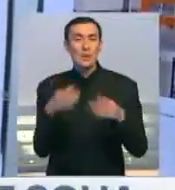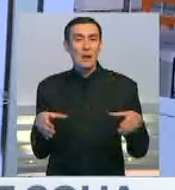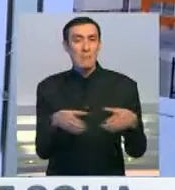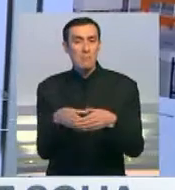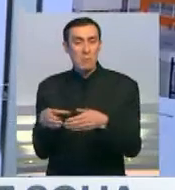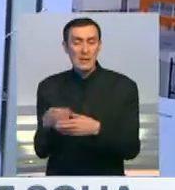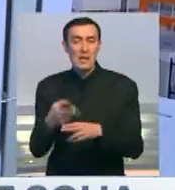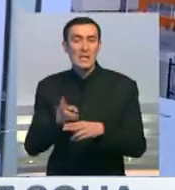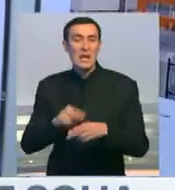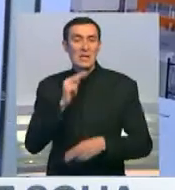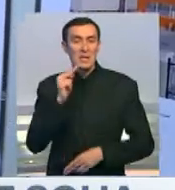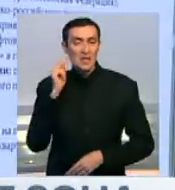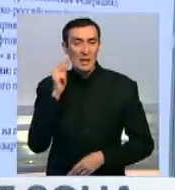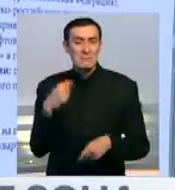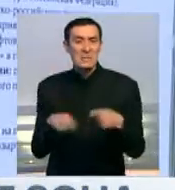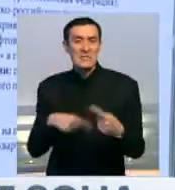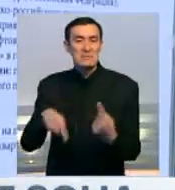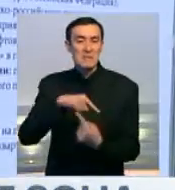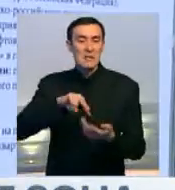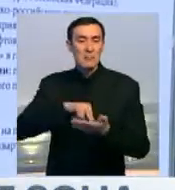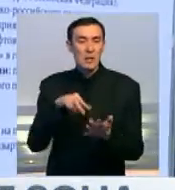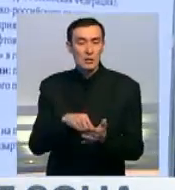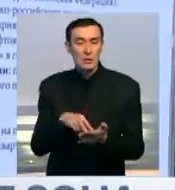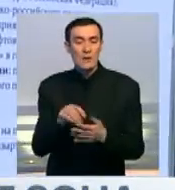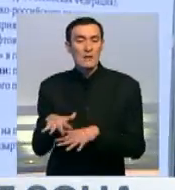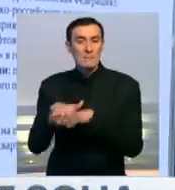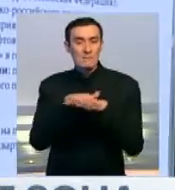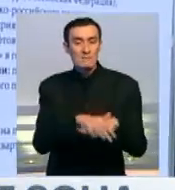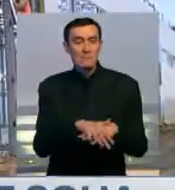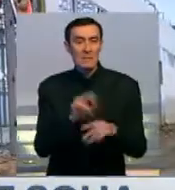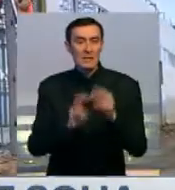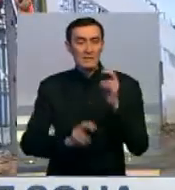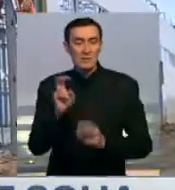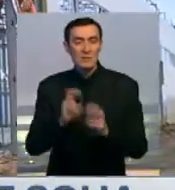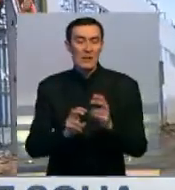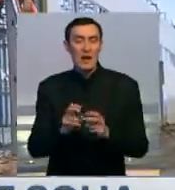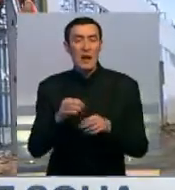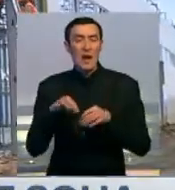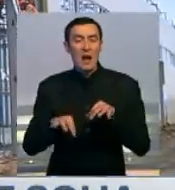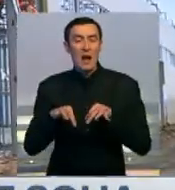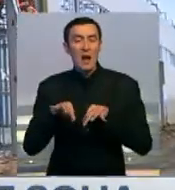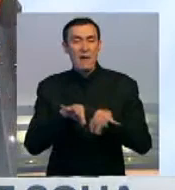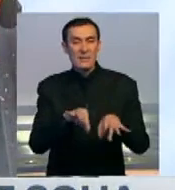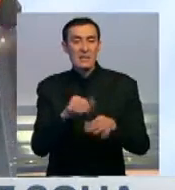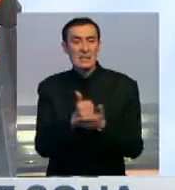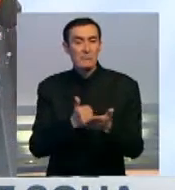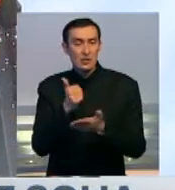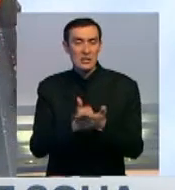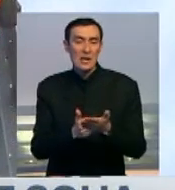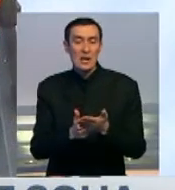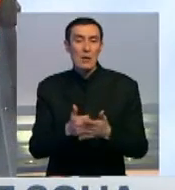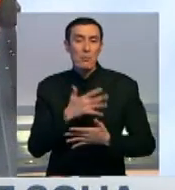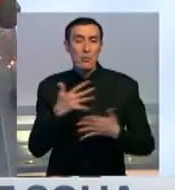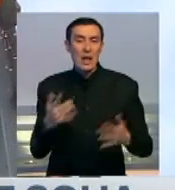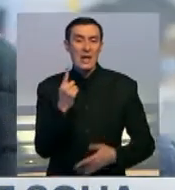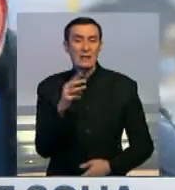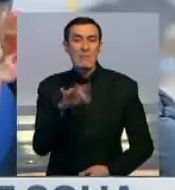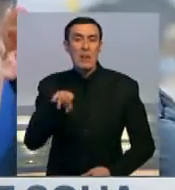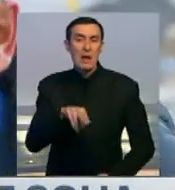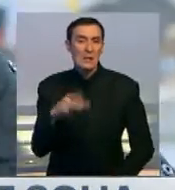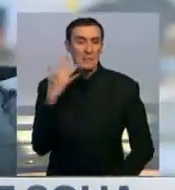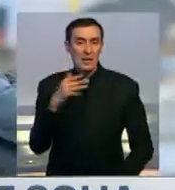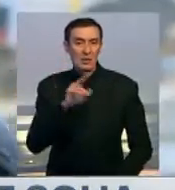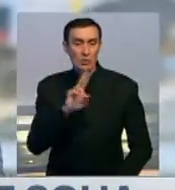– Китай. Бизнесмены этой страны планируют вложить в производство автокомплектующих деталей более 1 миллиарда американских долларов.